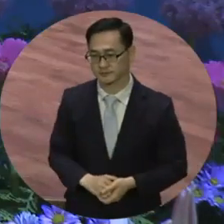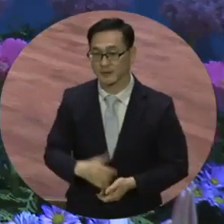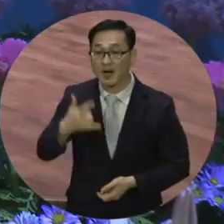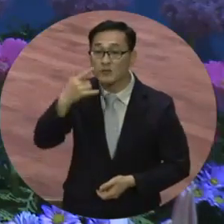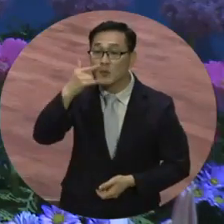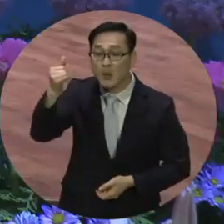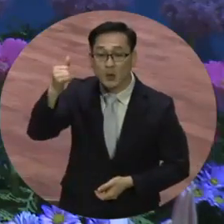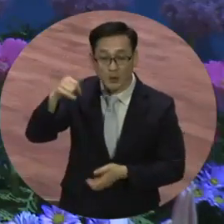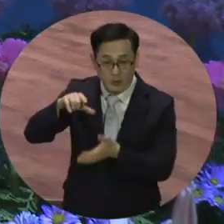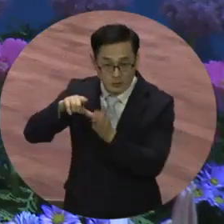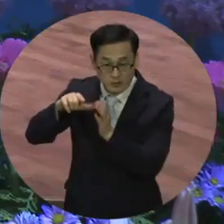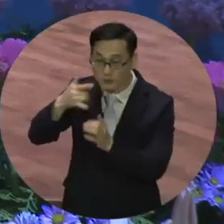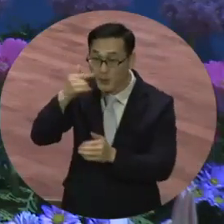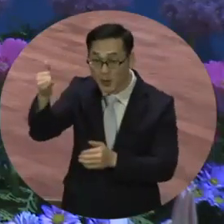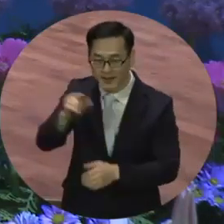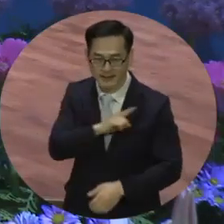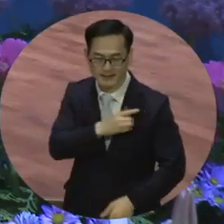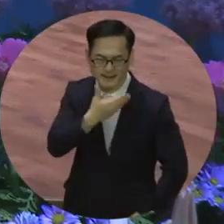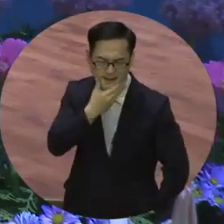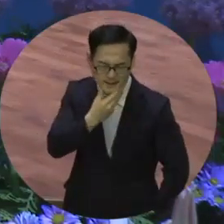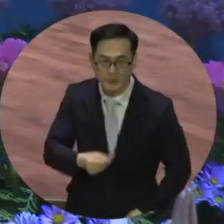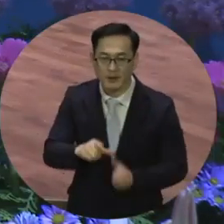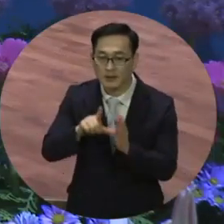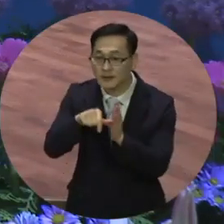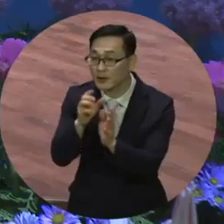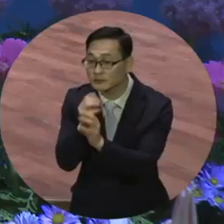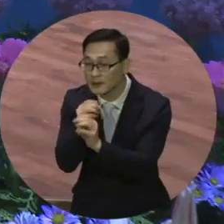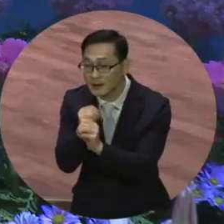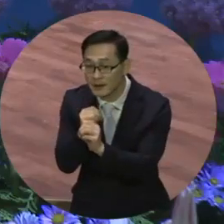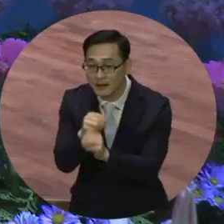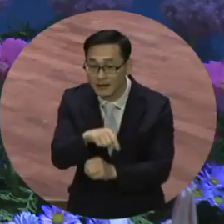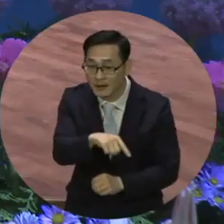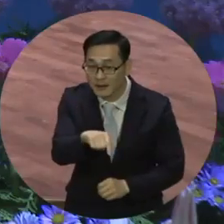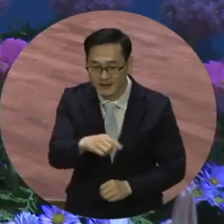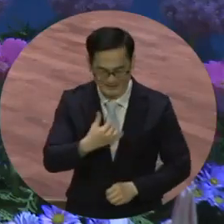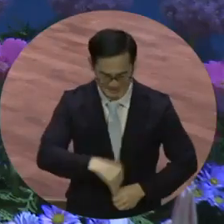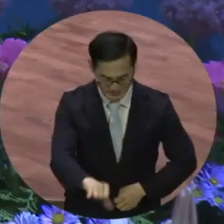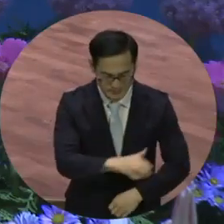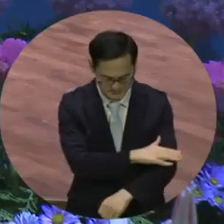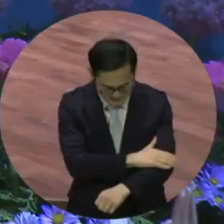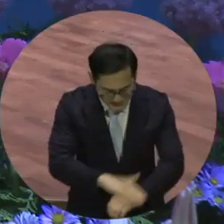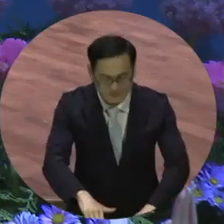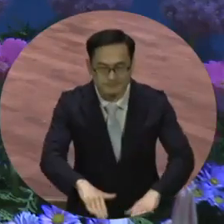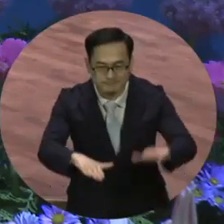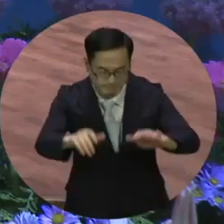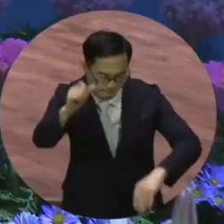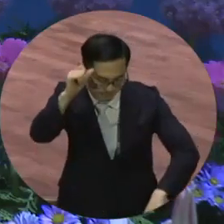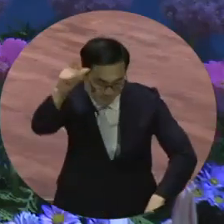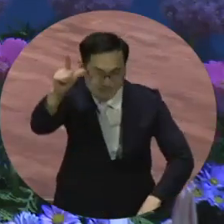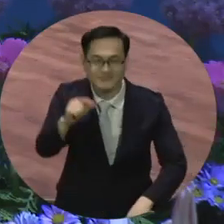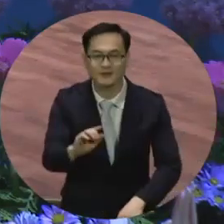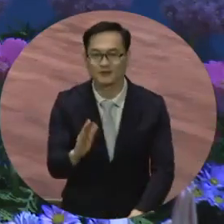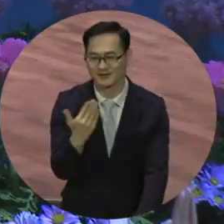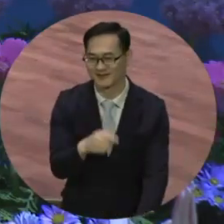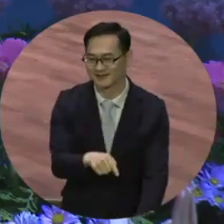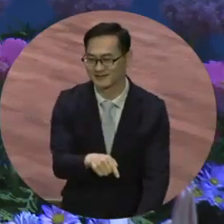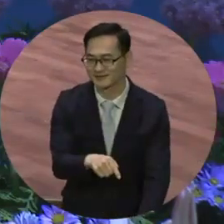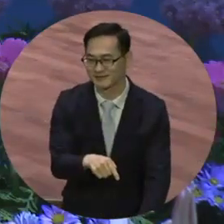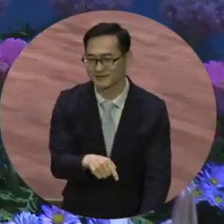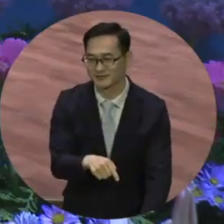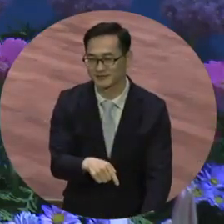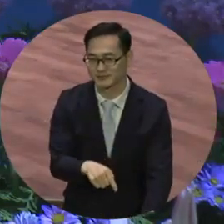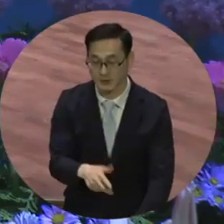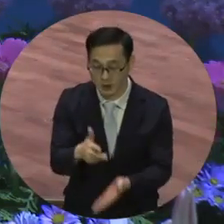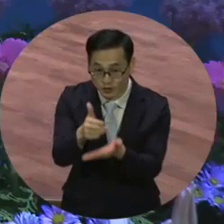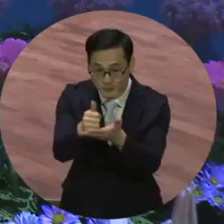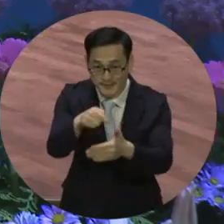가장 행복한 순간이 뭐예요? 자녀들이 잘 되는 거예요. 자녀들이 주 안에서,